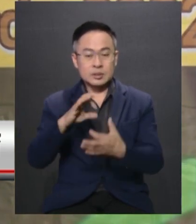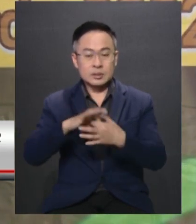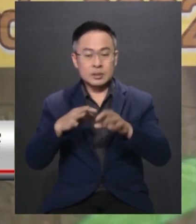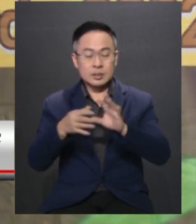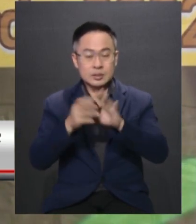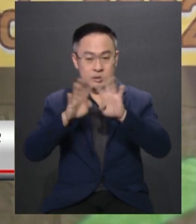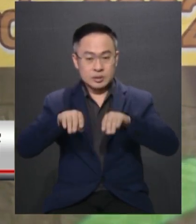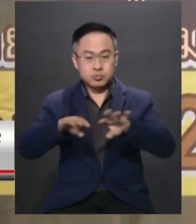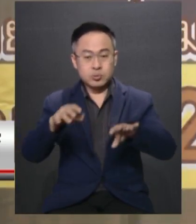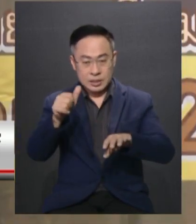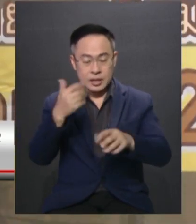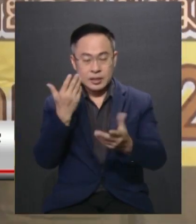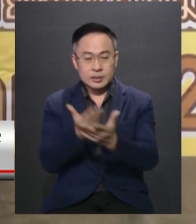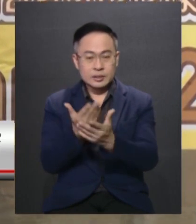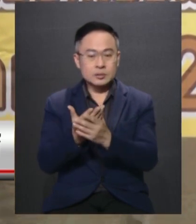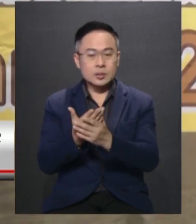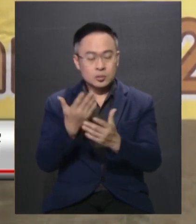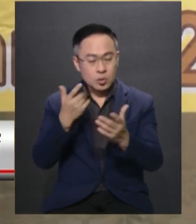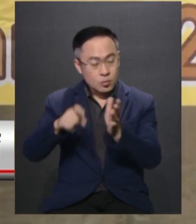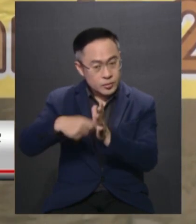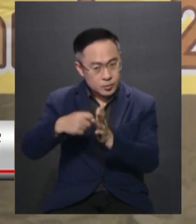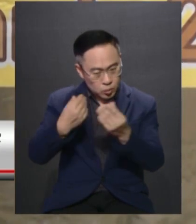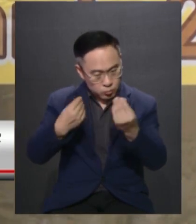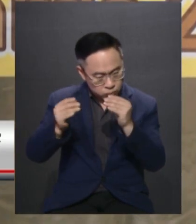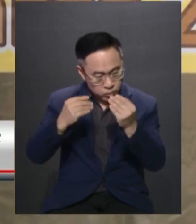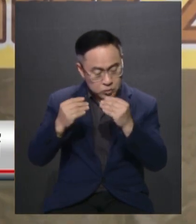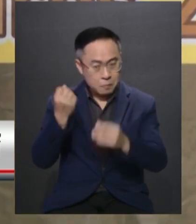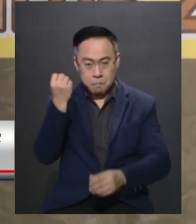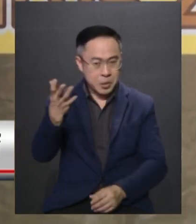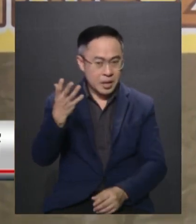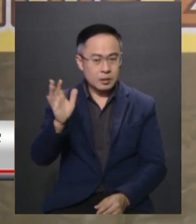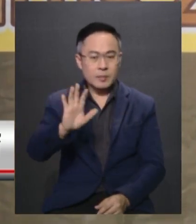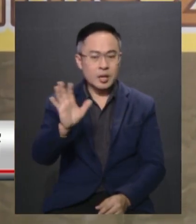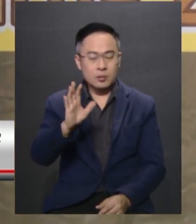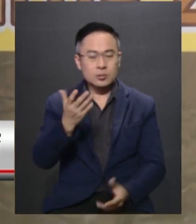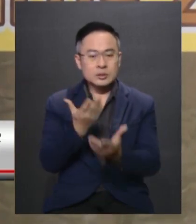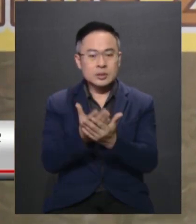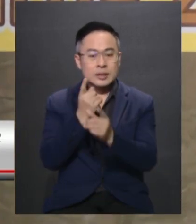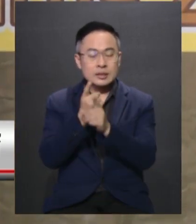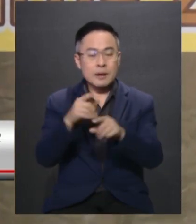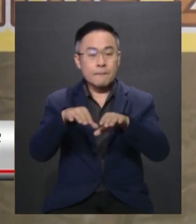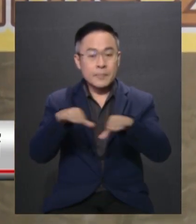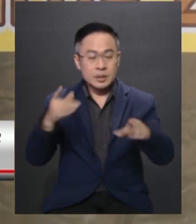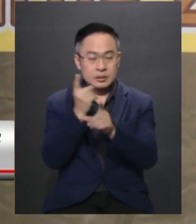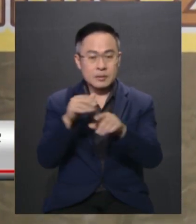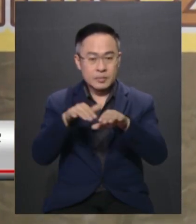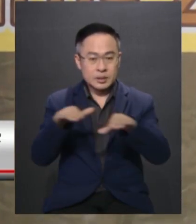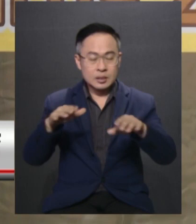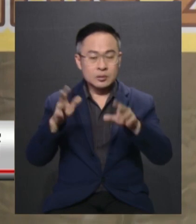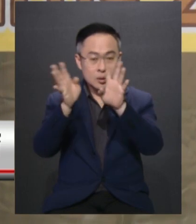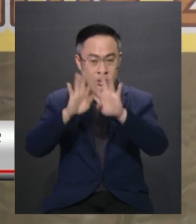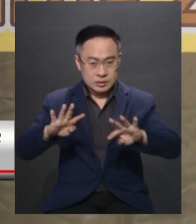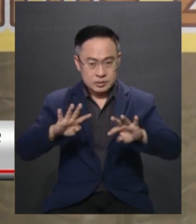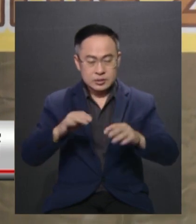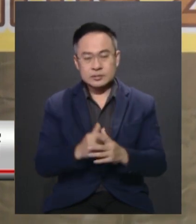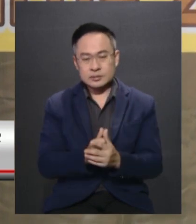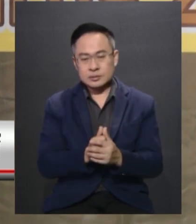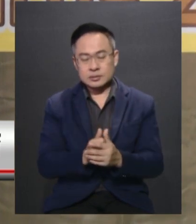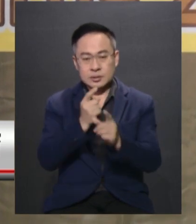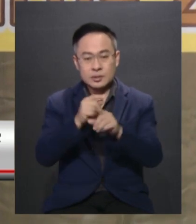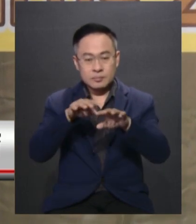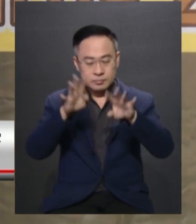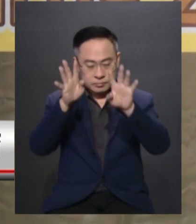นี้ในราคาที่สมเหตุสมผลเท่านั้นซึ่งจะใช้เกณฑ์ราคาของชาติอื่นๆในอาเซียนเป็นตัวตั้ง